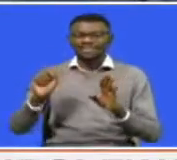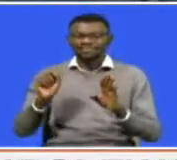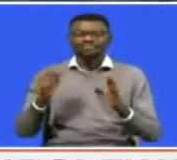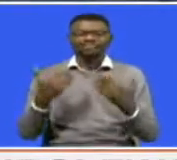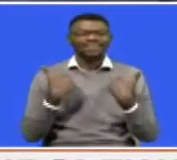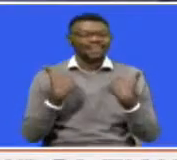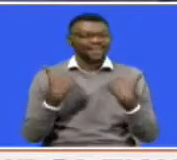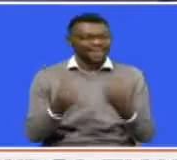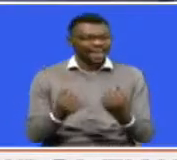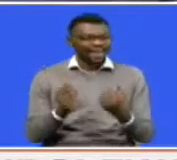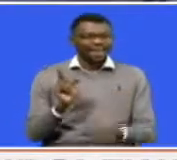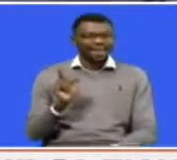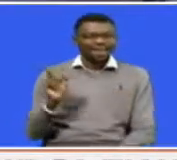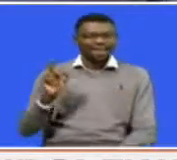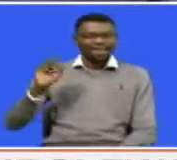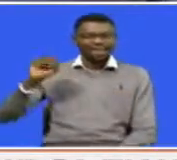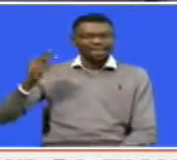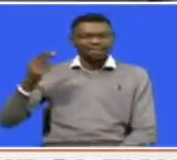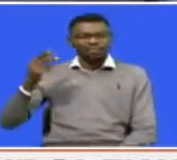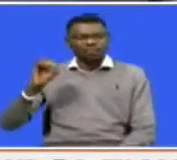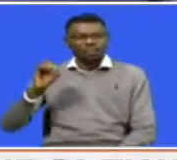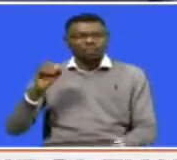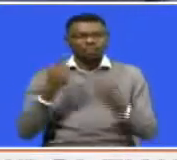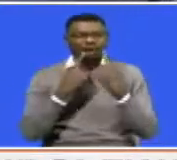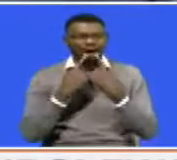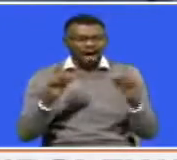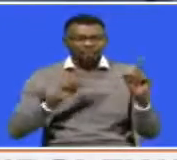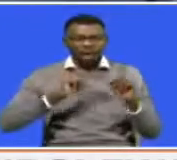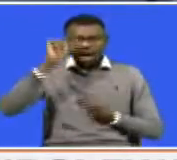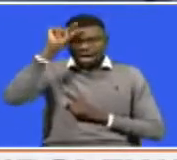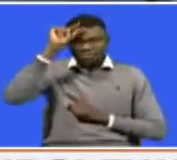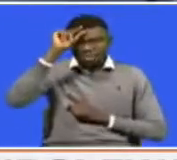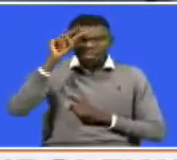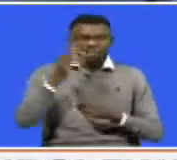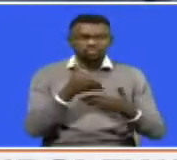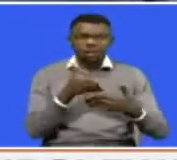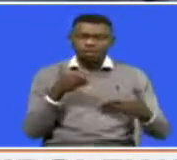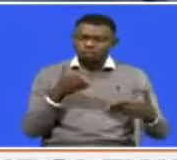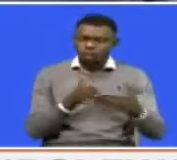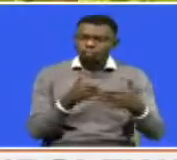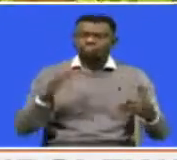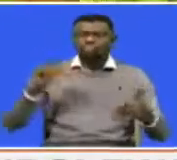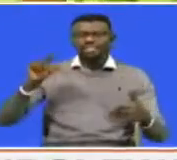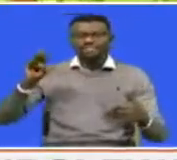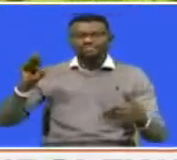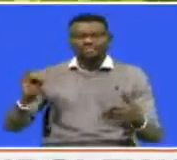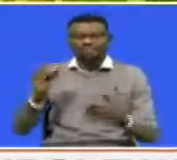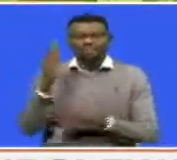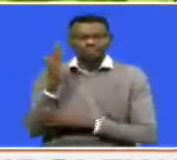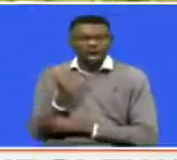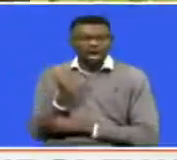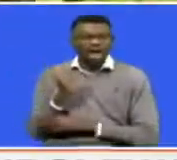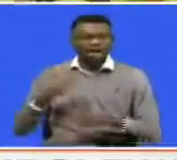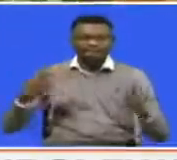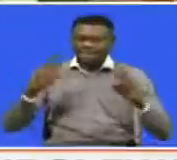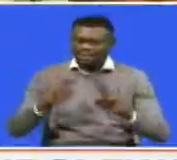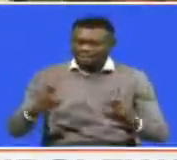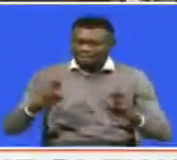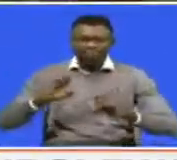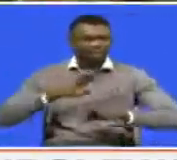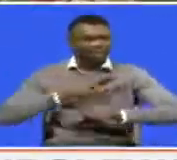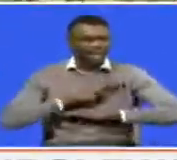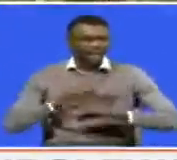Beth Mugo alitangaza uamuzi wa serikali wa kupiga marufuku GMO kwa msingi kwamba hakukuwepo na utafiti wa kutosha